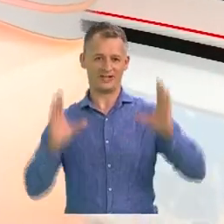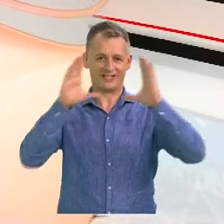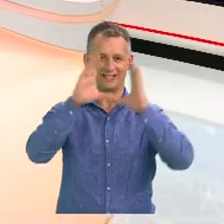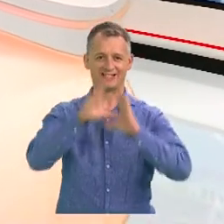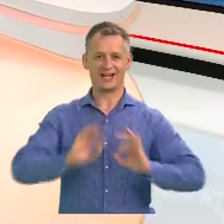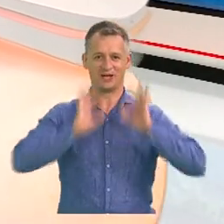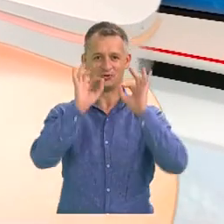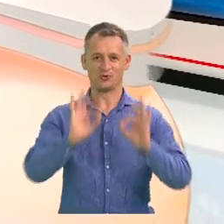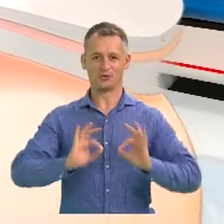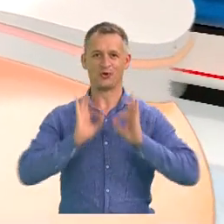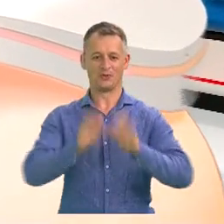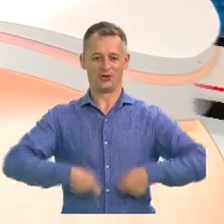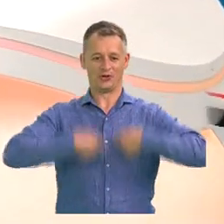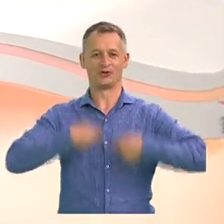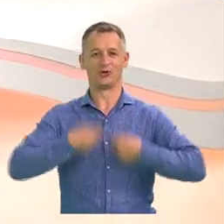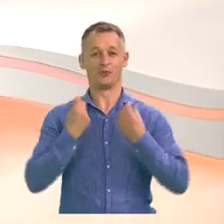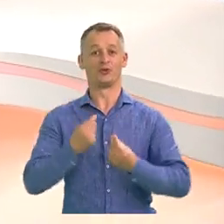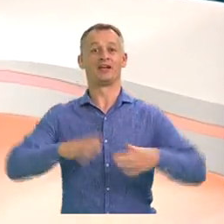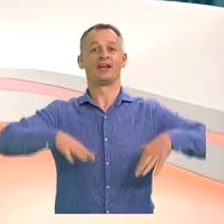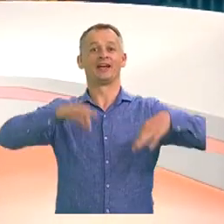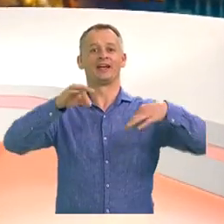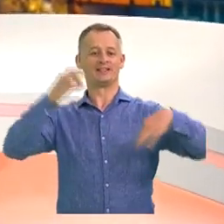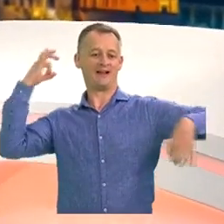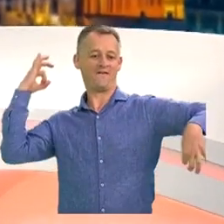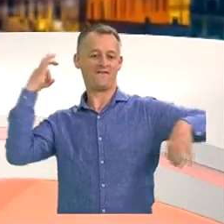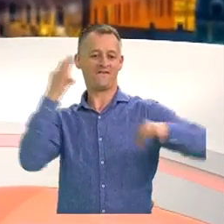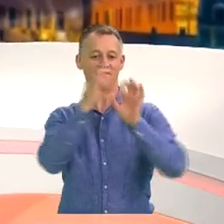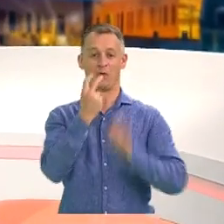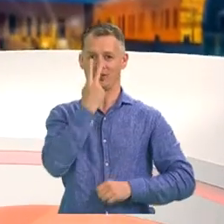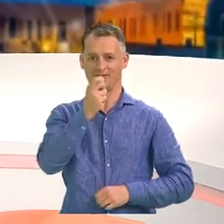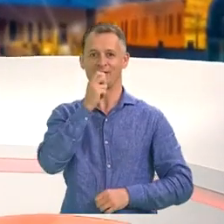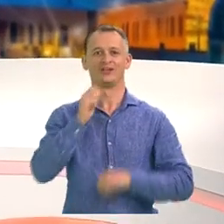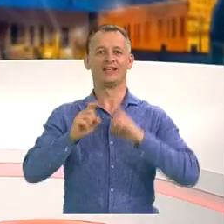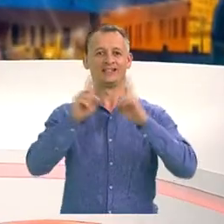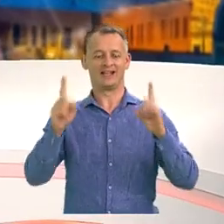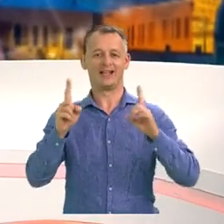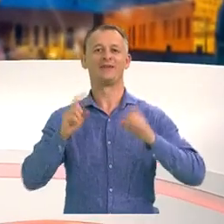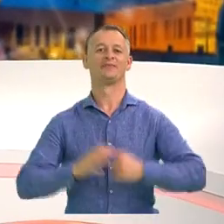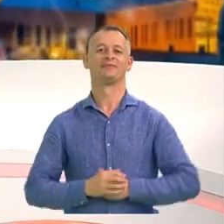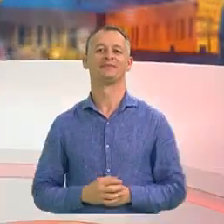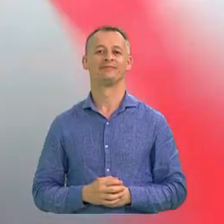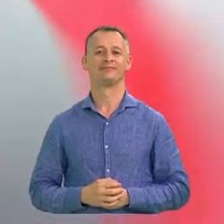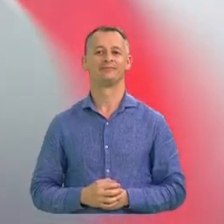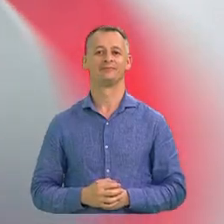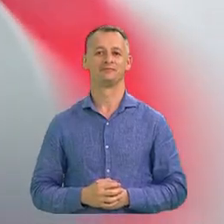Bună seara, doamnelor și domnilor, sunt Ioana Maria Moldovan. Bun găsit la Focus. Iată care sunt cele mai importante știri ale zilei.